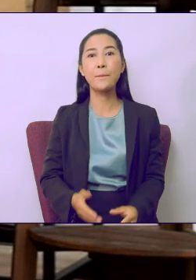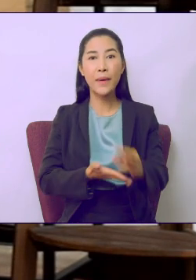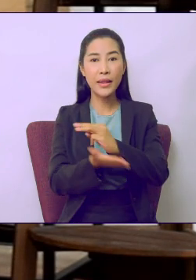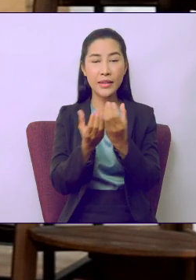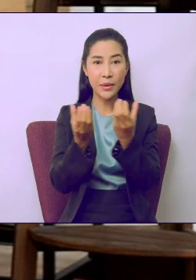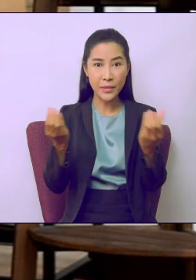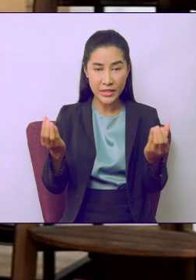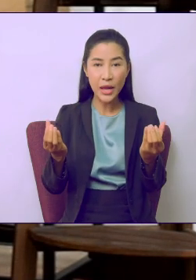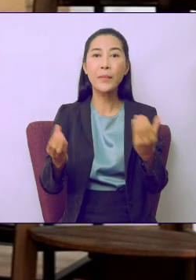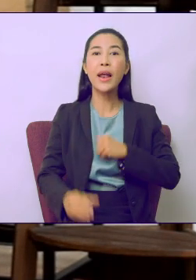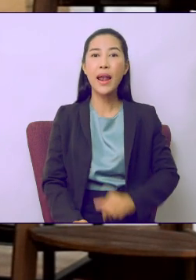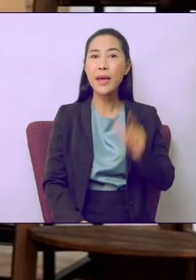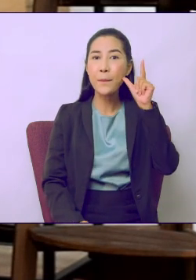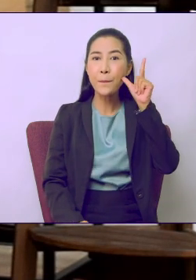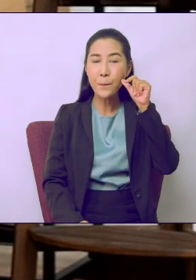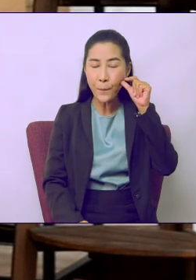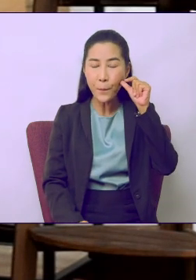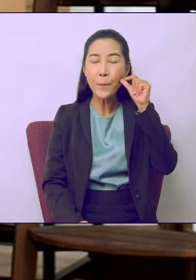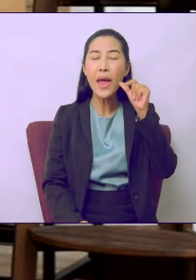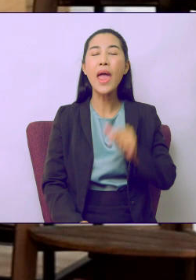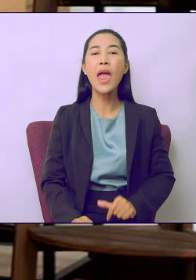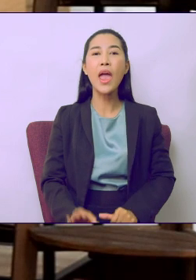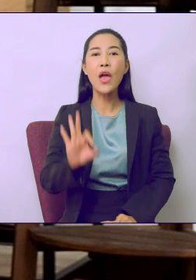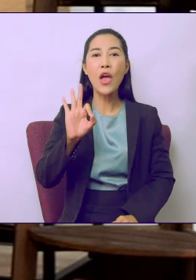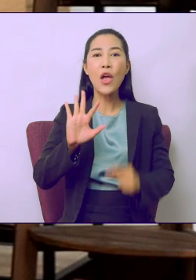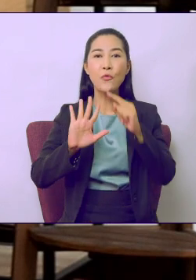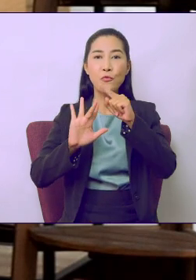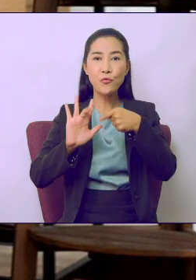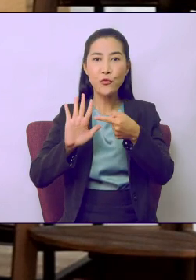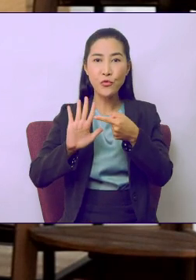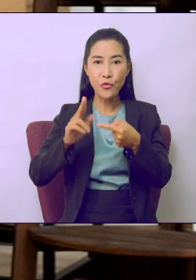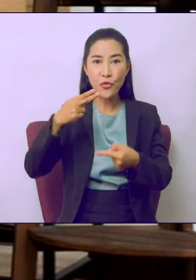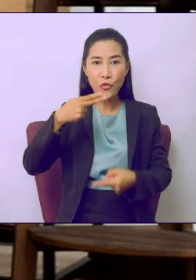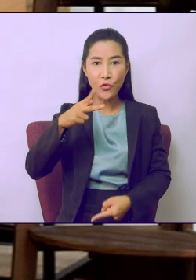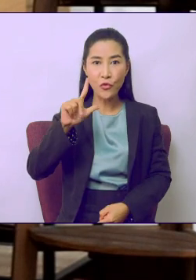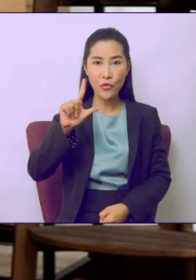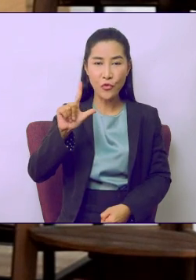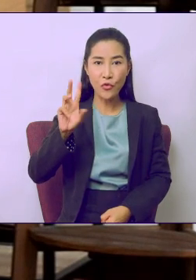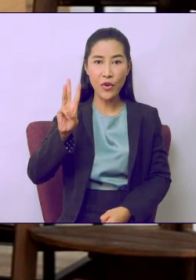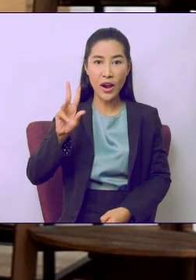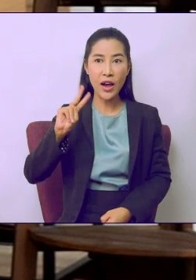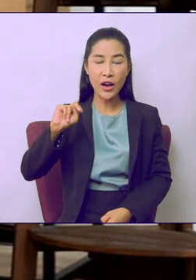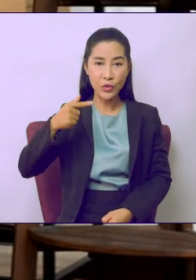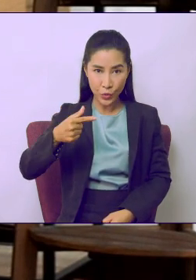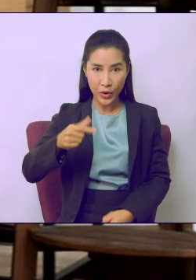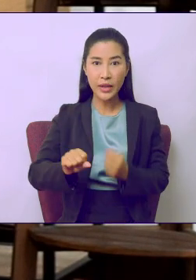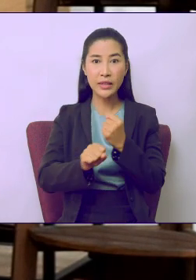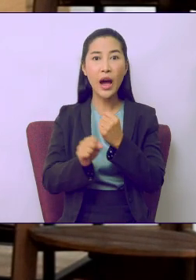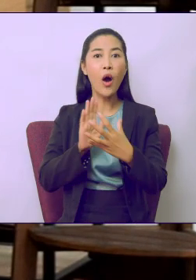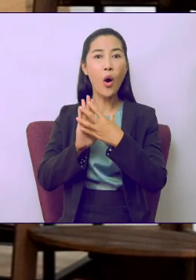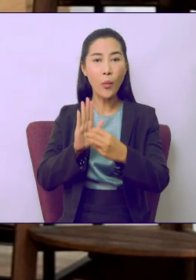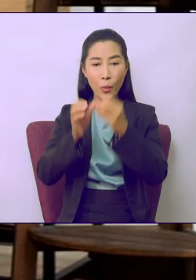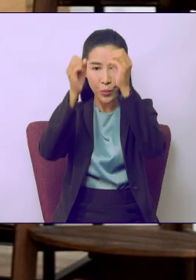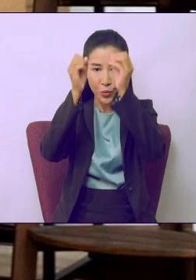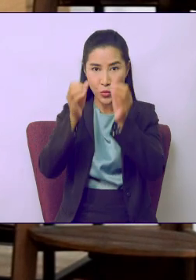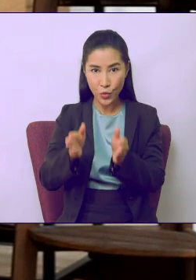แล้วก็อ่ามีธรรมนะครับอบรมนะครับเรื่องของอ่าหลักสูตรครู